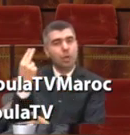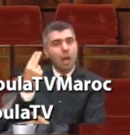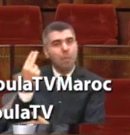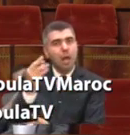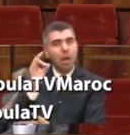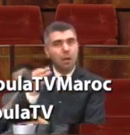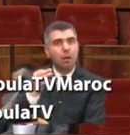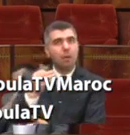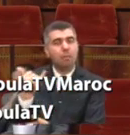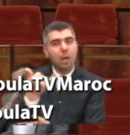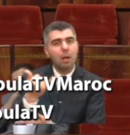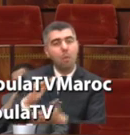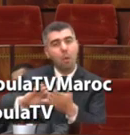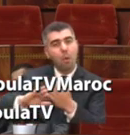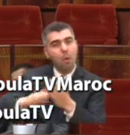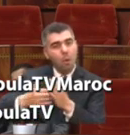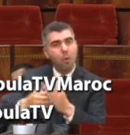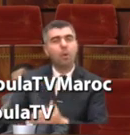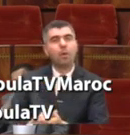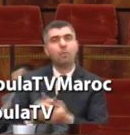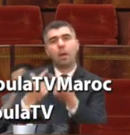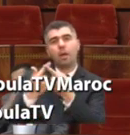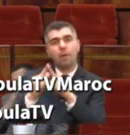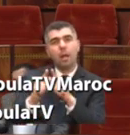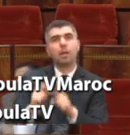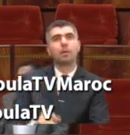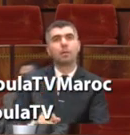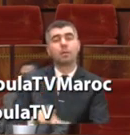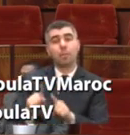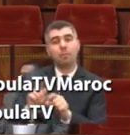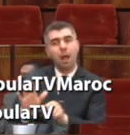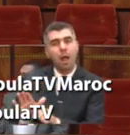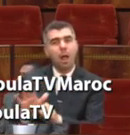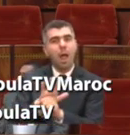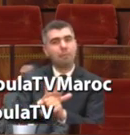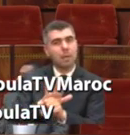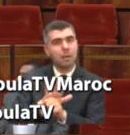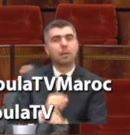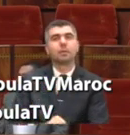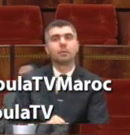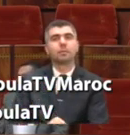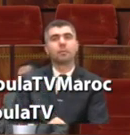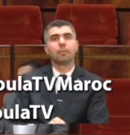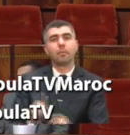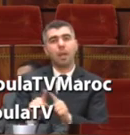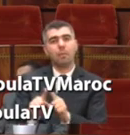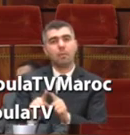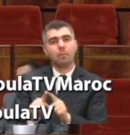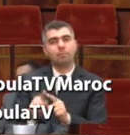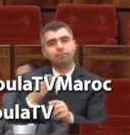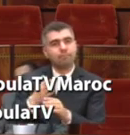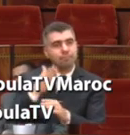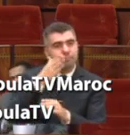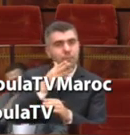في إطار سياسة القرب. كل هذا يسقطنا في ظواهر مثل ظاهرة الإكسداد، ظاهرة انقطاع